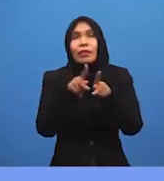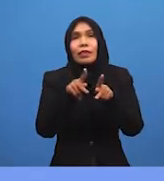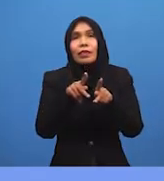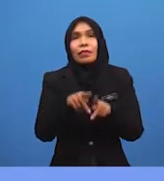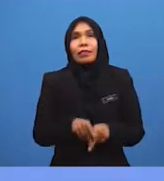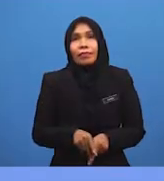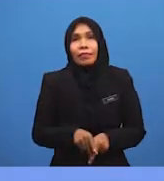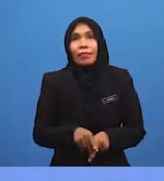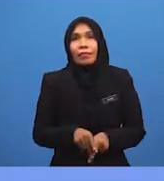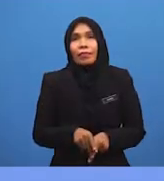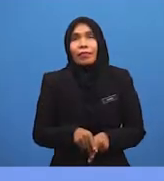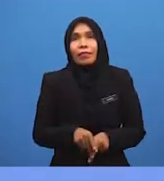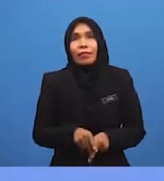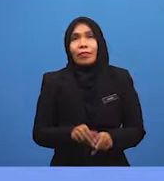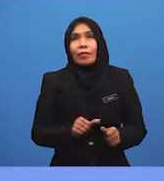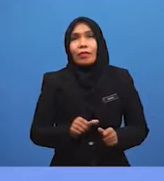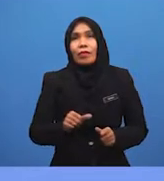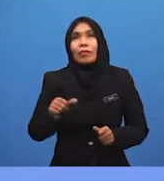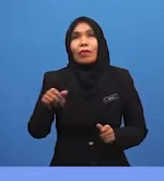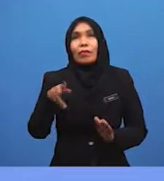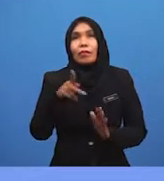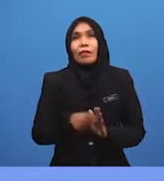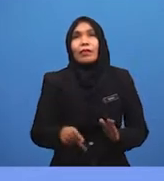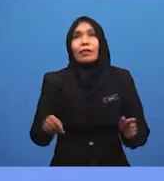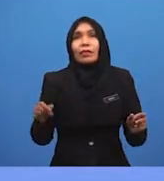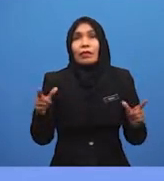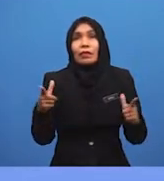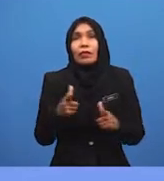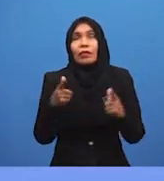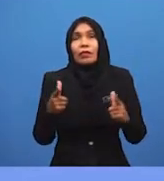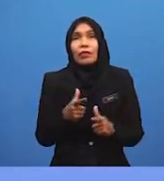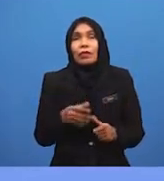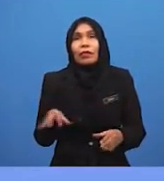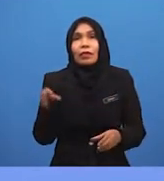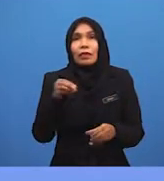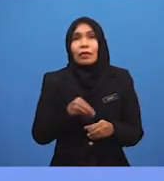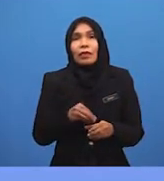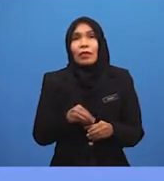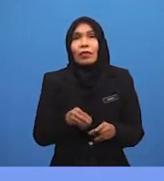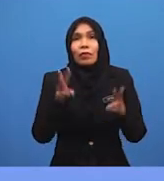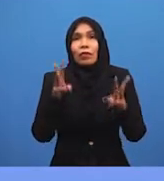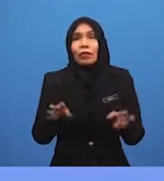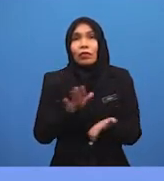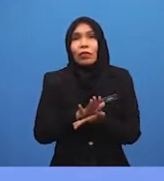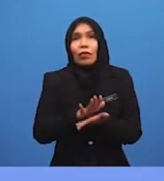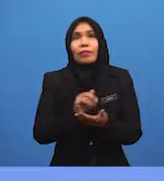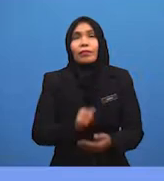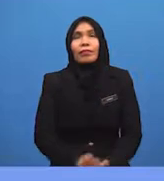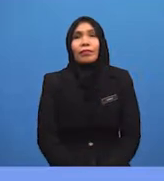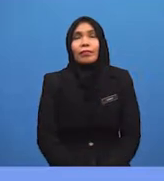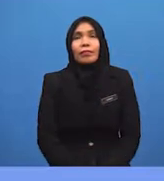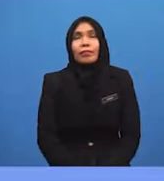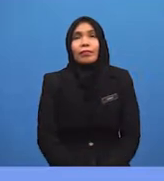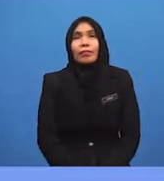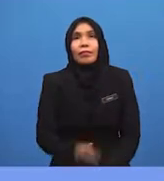adalah mengelakkan pergaduhan dalam kalangan murid sekolah. Murid-murid, sila perhatikan gambar